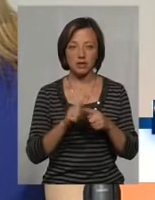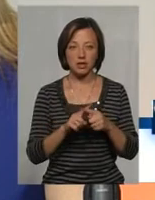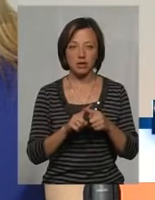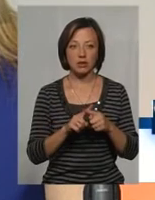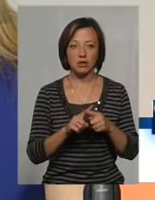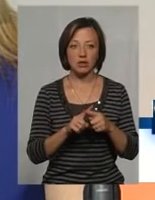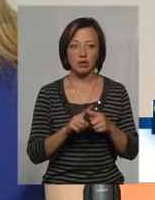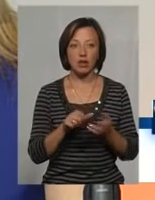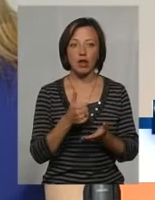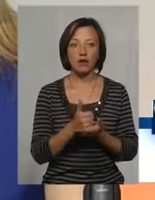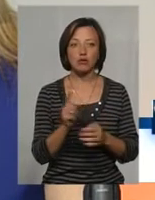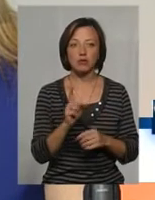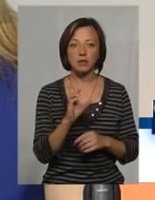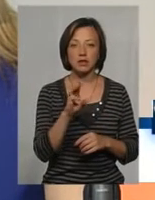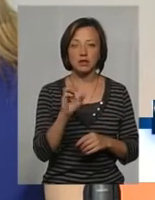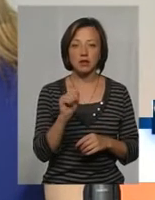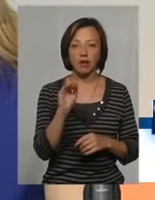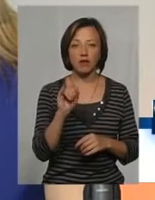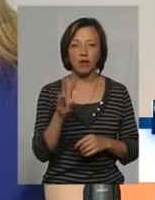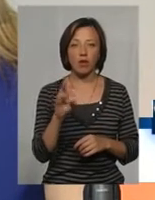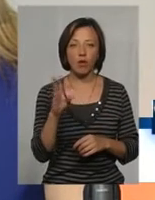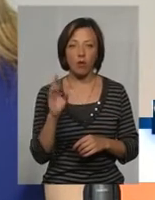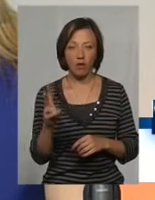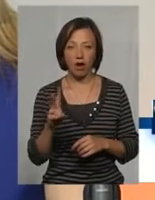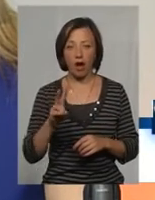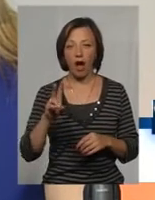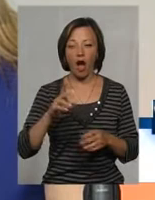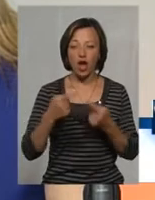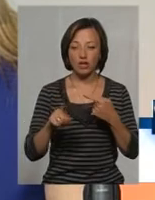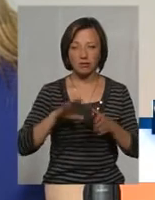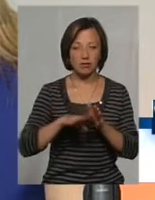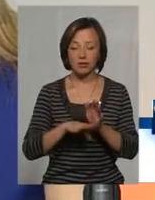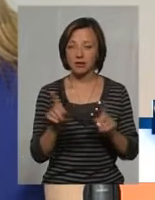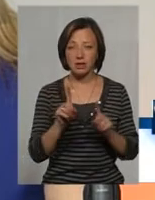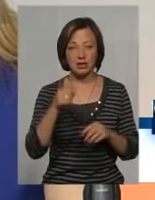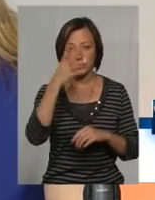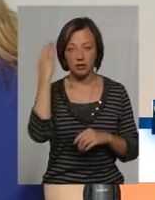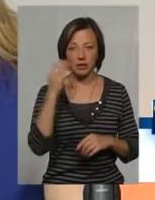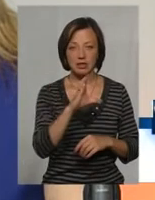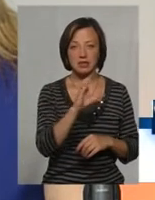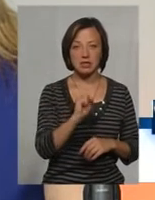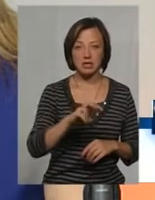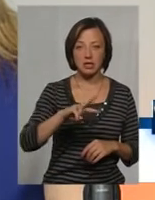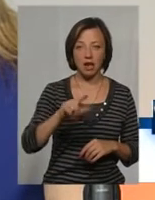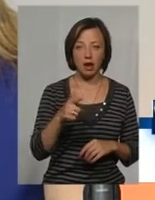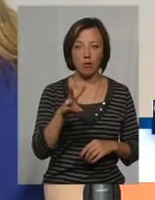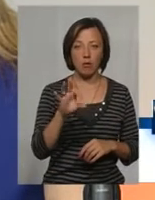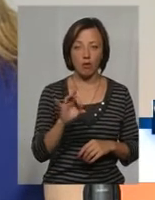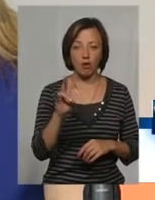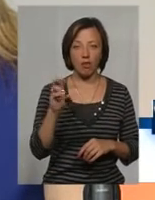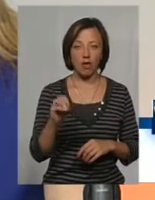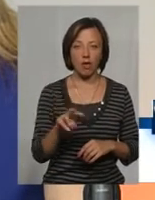що головне, щоб не стафілококк, а все інше то таке. От. Не забувати, що сальмонельоз і